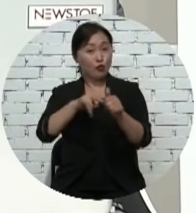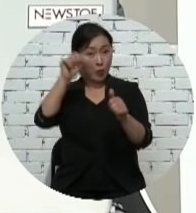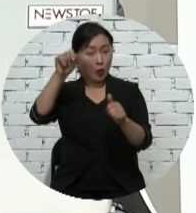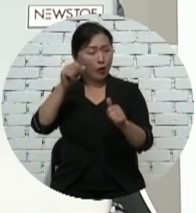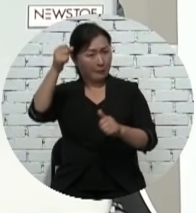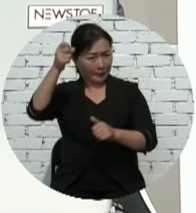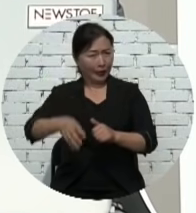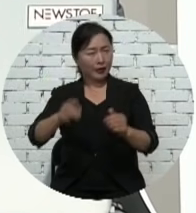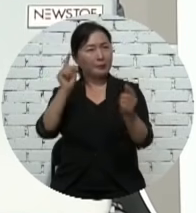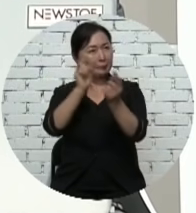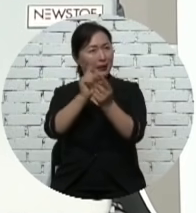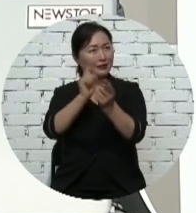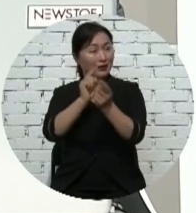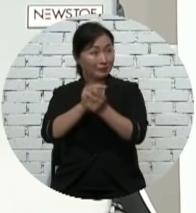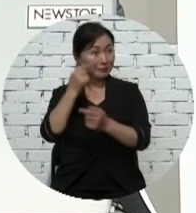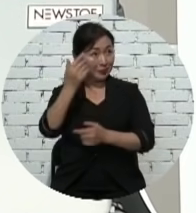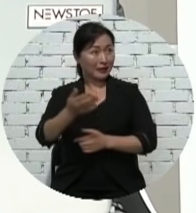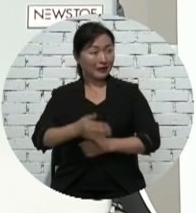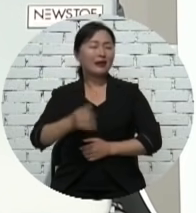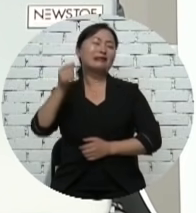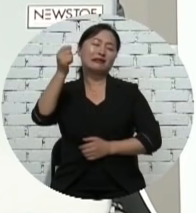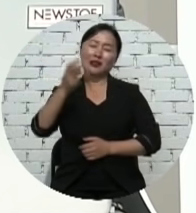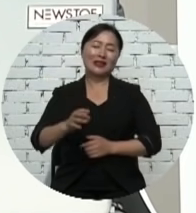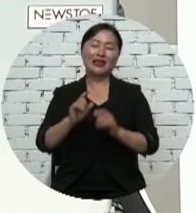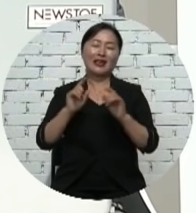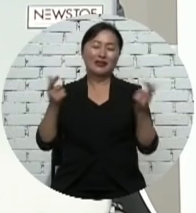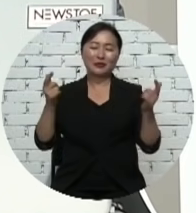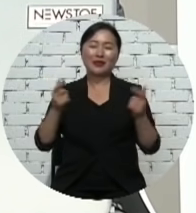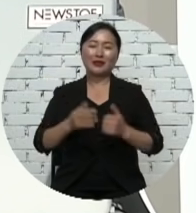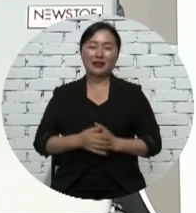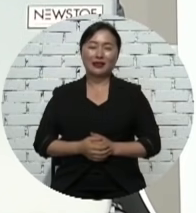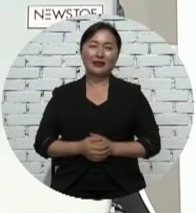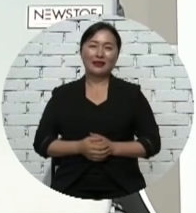알고 있는데. 여러 차례는 아니고요. 예.